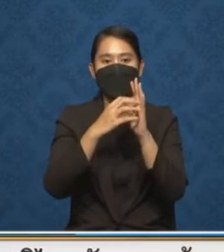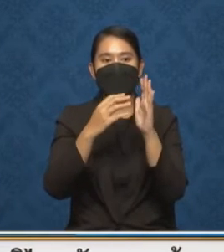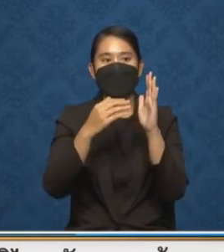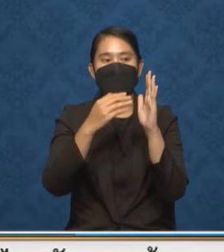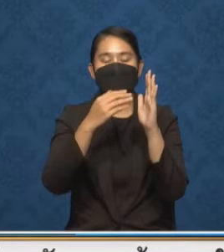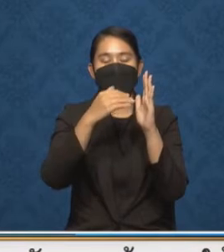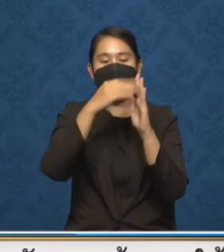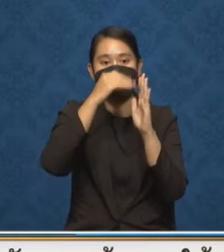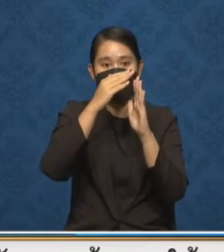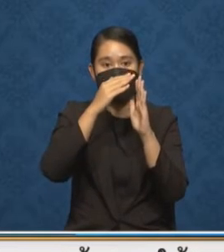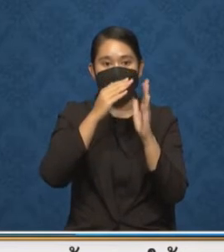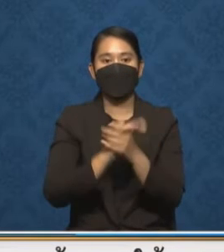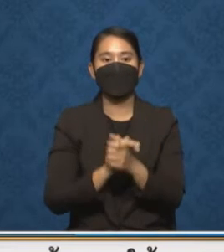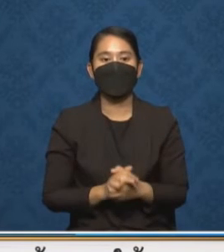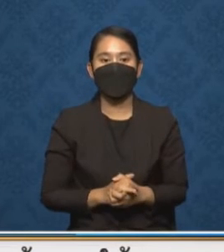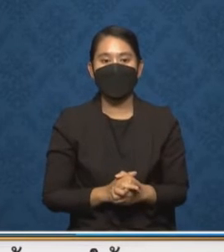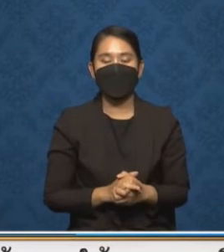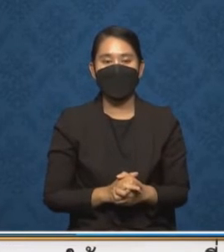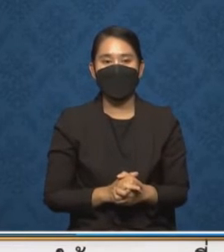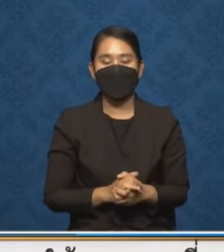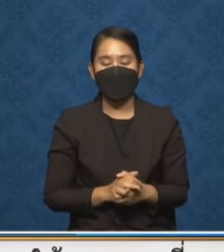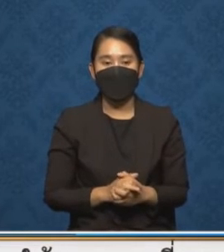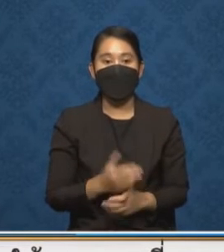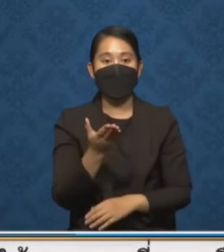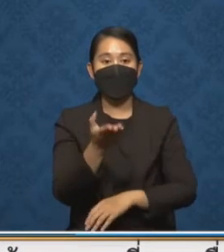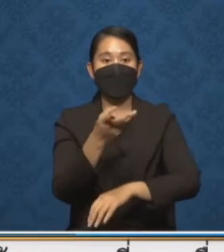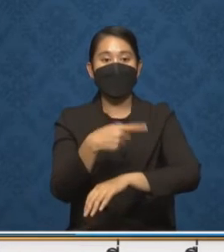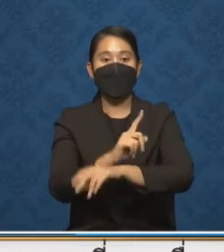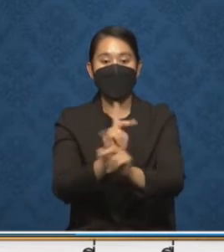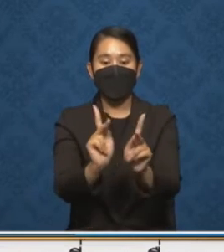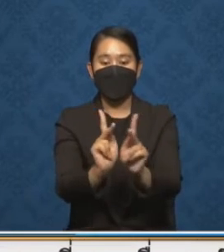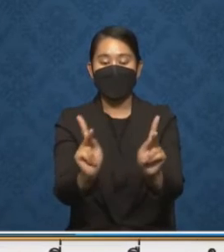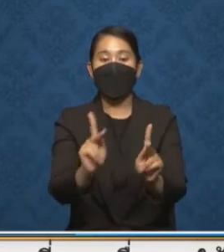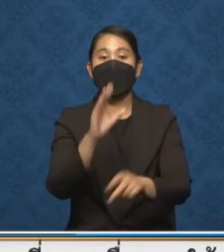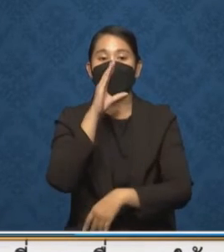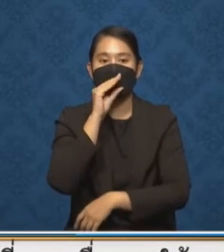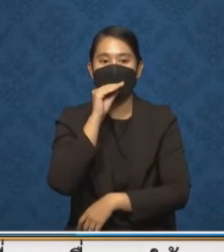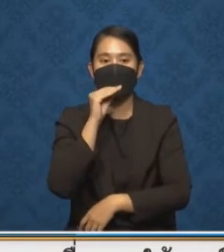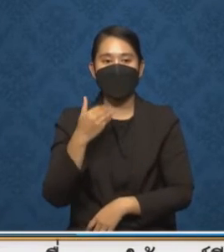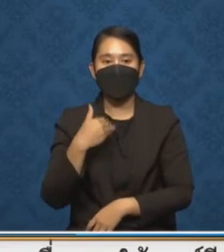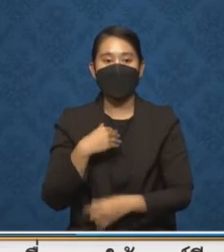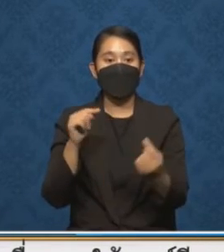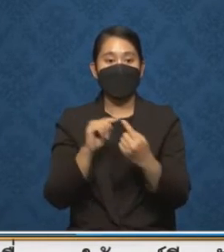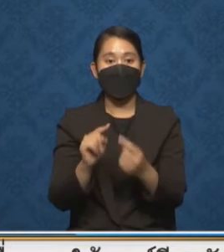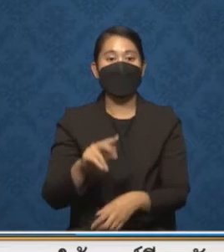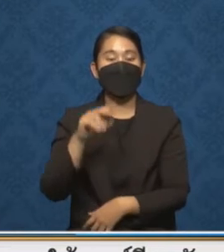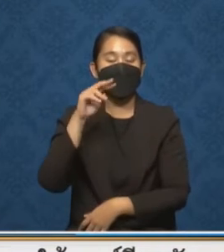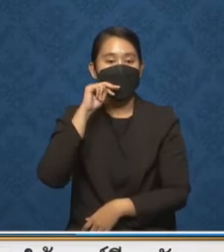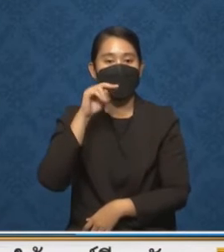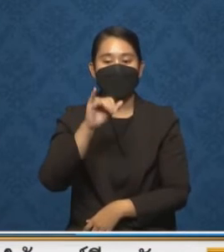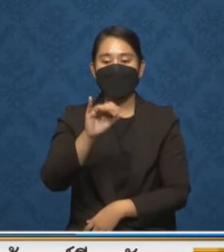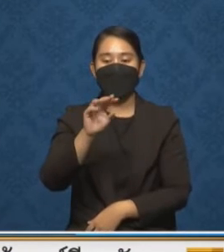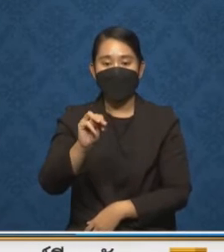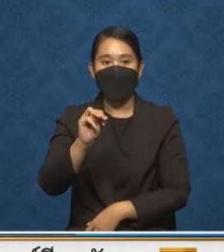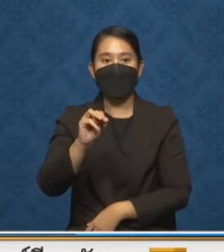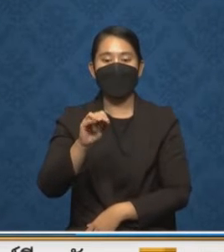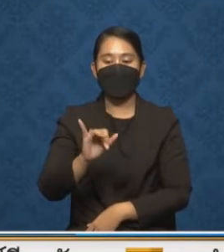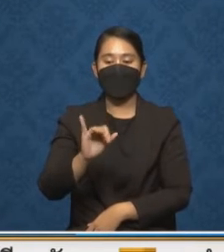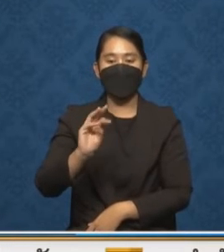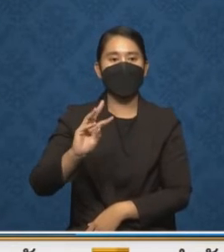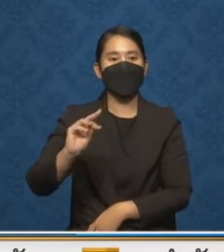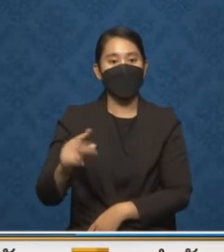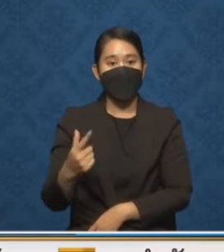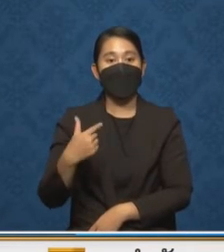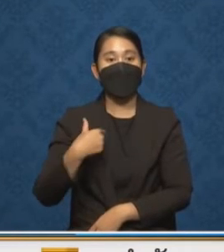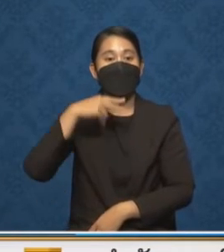าคเหอต่อนล่างพาดินที่ท่านพระทานกรรฐานได้เก่า รูปน้ยม พมี